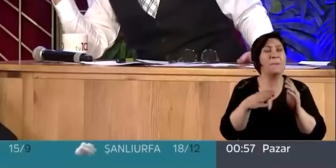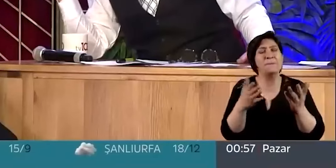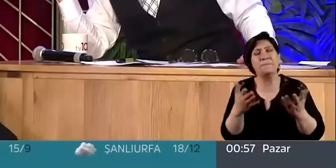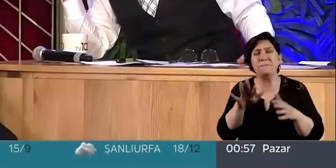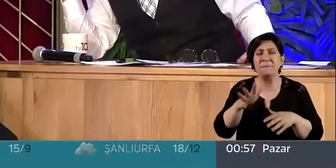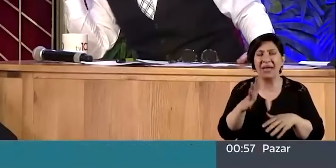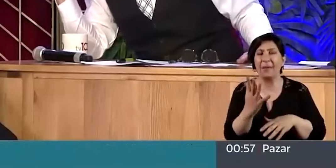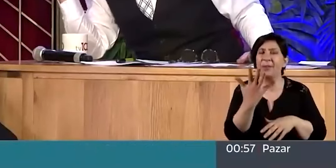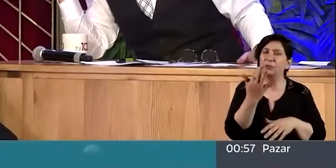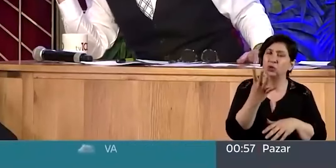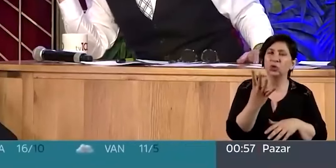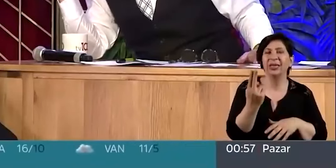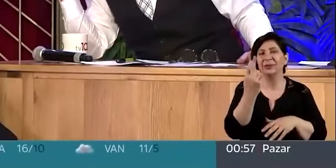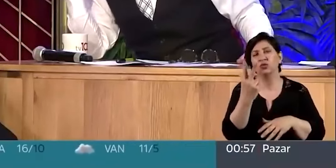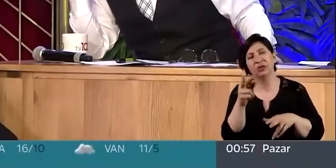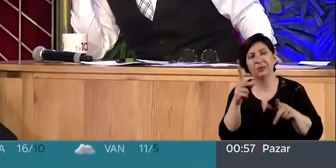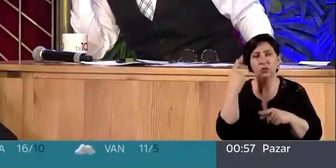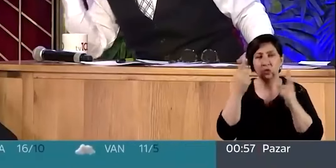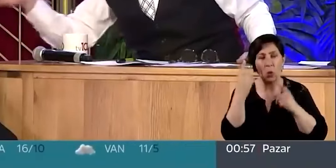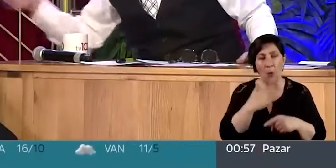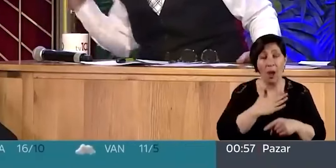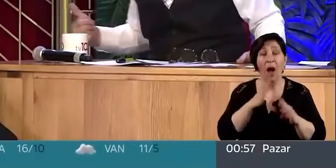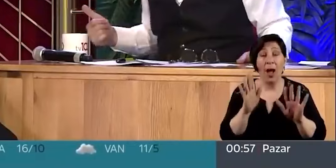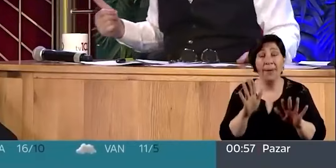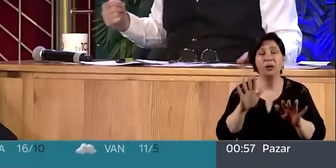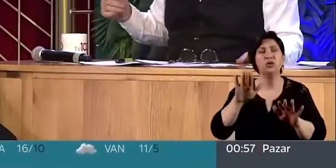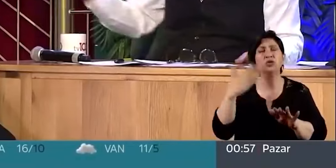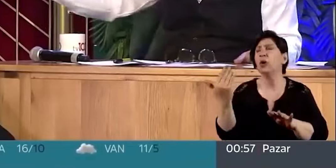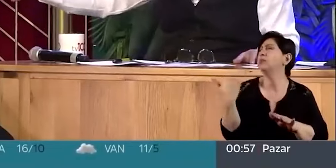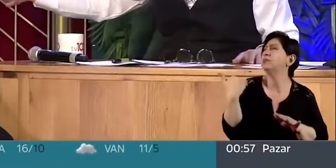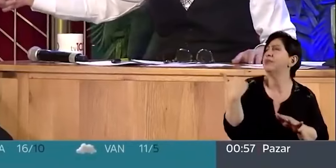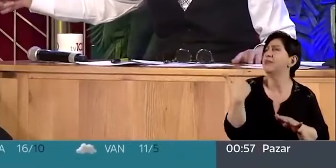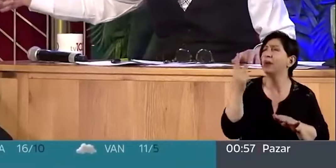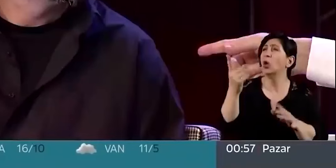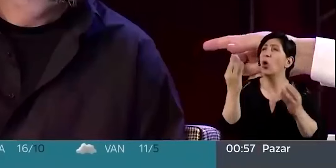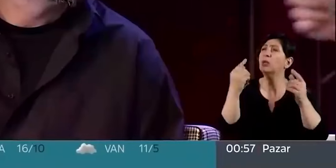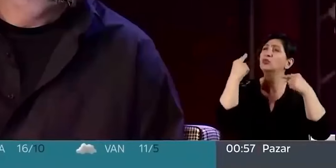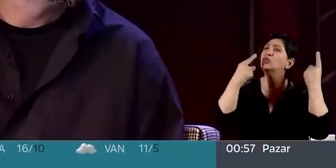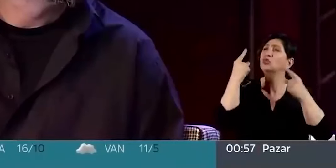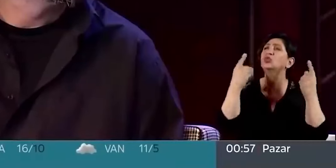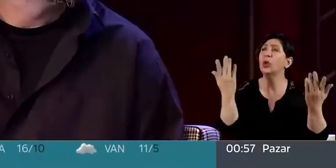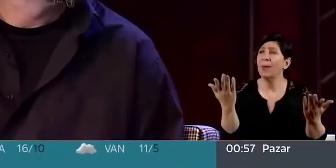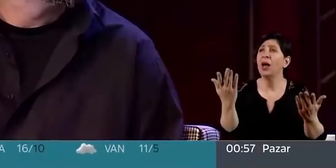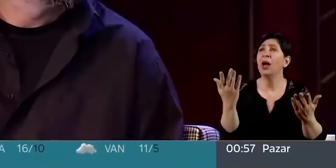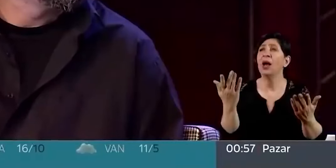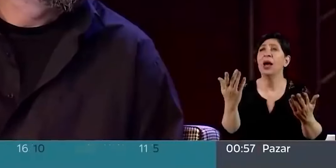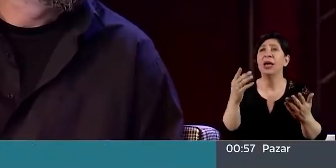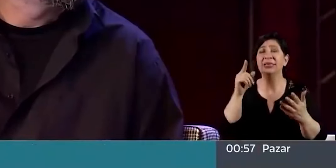belki 5.30-7.30. Ben de hep onu düşünüyorum. Yani aslında belki, ama sonra da bana diyorlar ki ya sen öyle düşünüyorsun. Çünkü